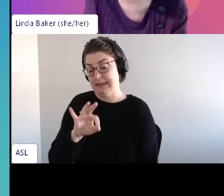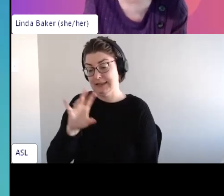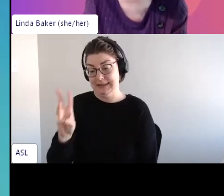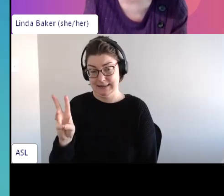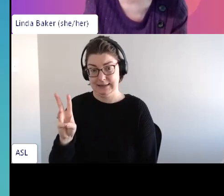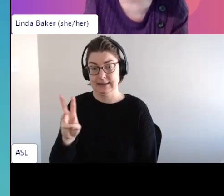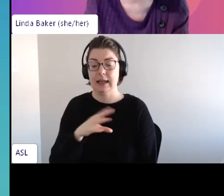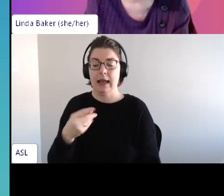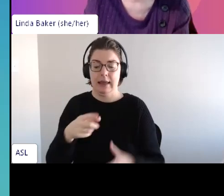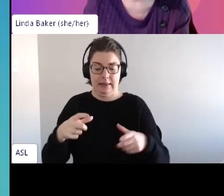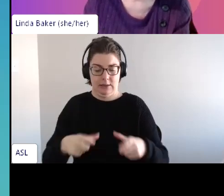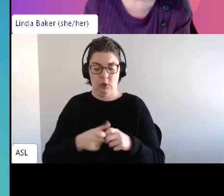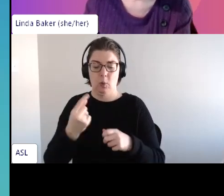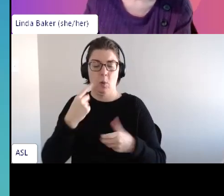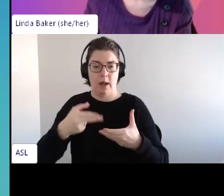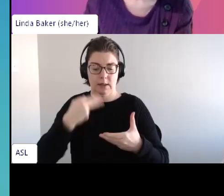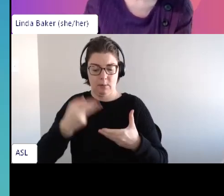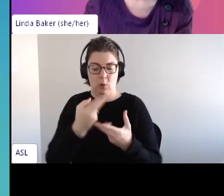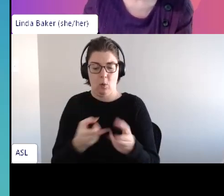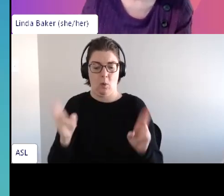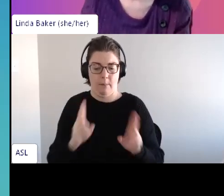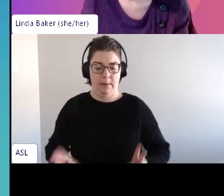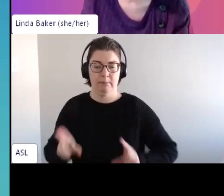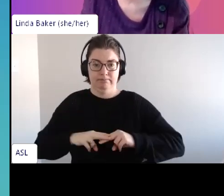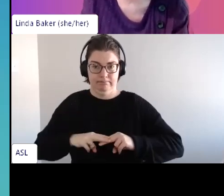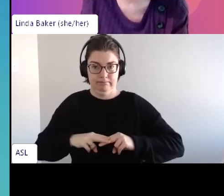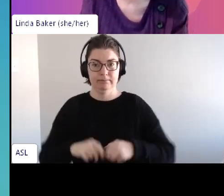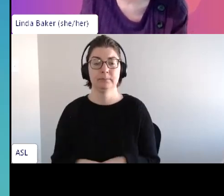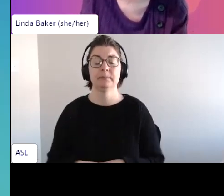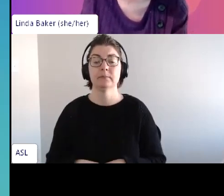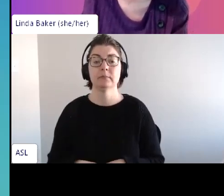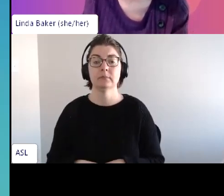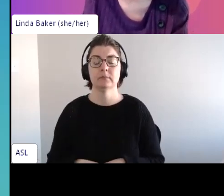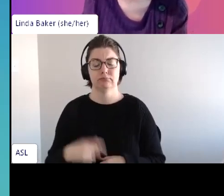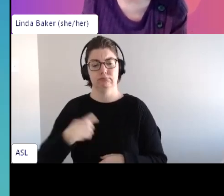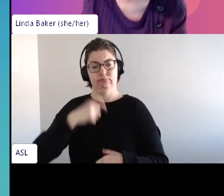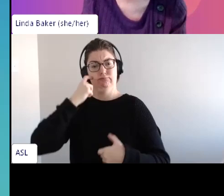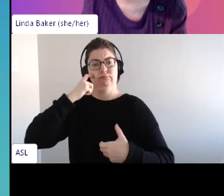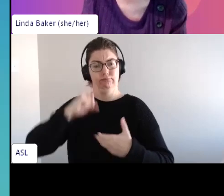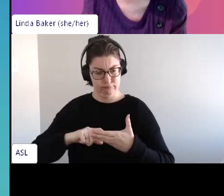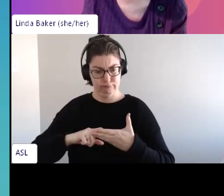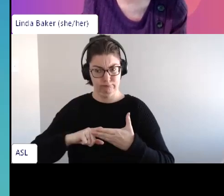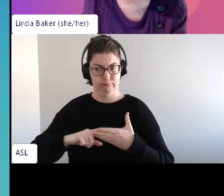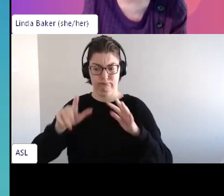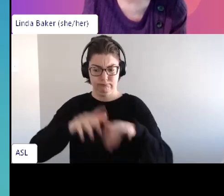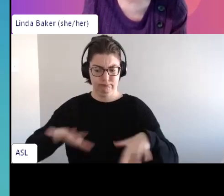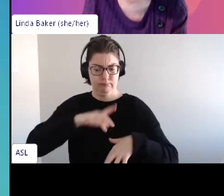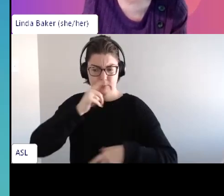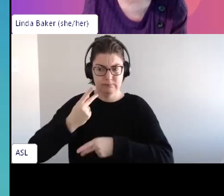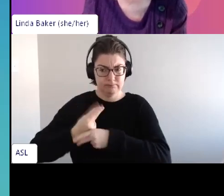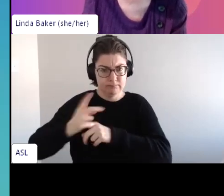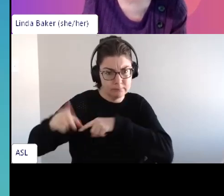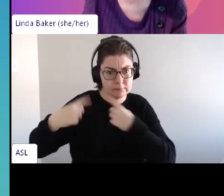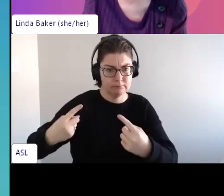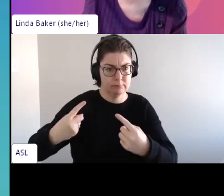et au convenant d'échouesmonspoon nous faisons cette reconnaissance pour contrer les